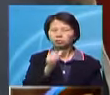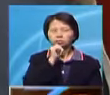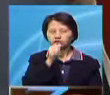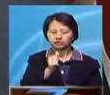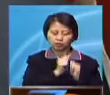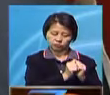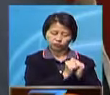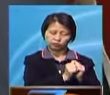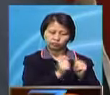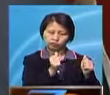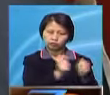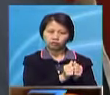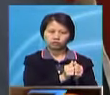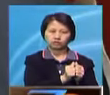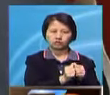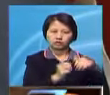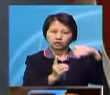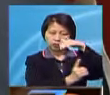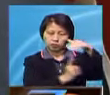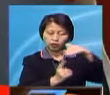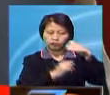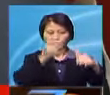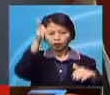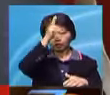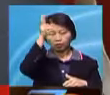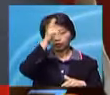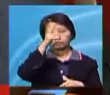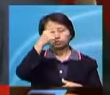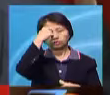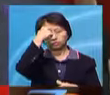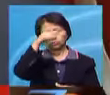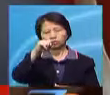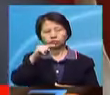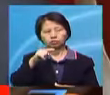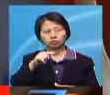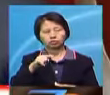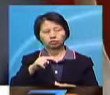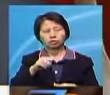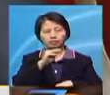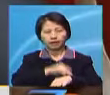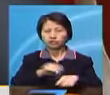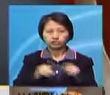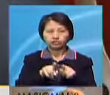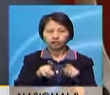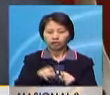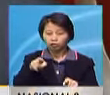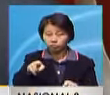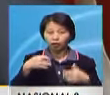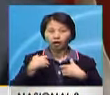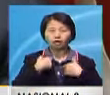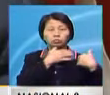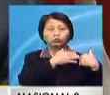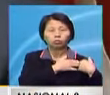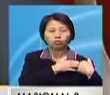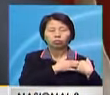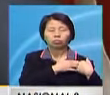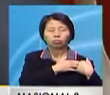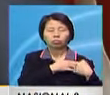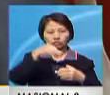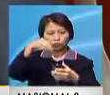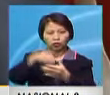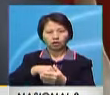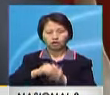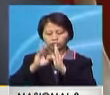bersama dengan dasar kerajaan untuk pada waktu yang sama memegang jawatan-jawatan